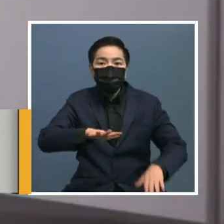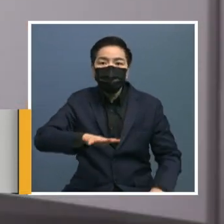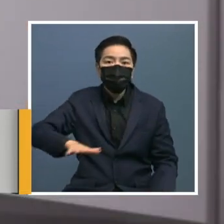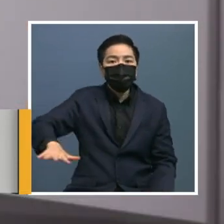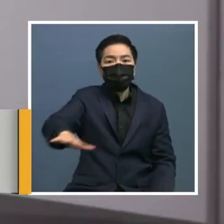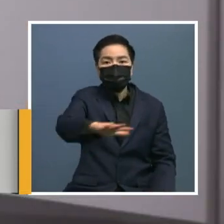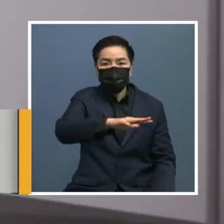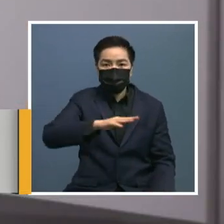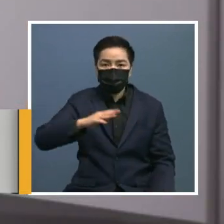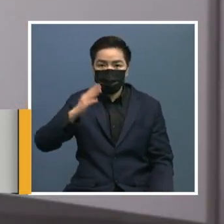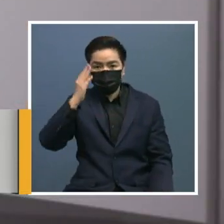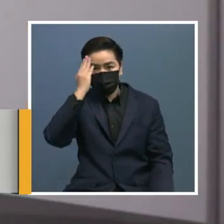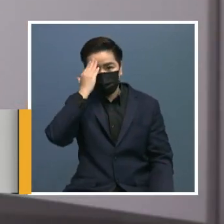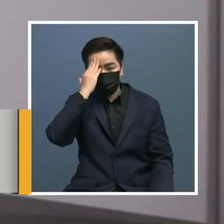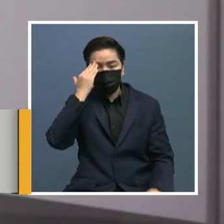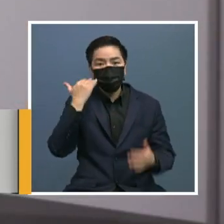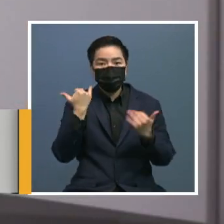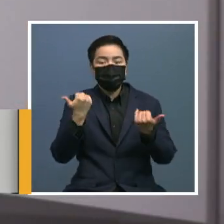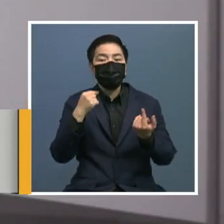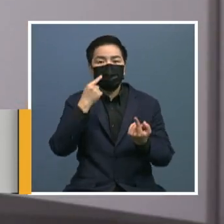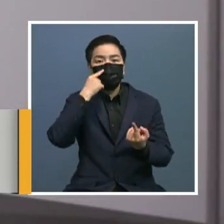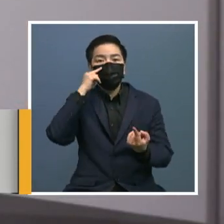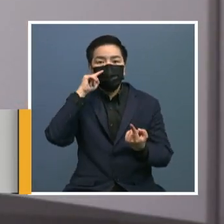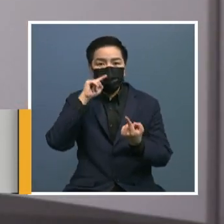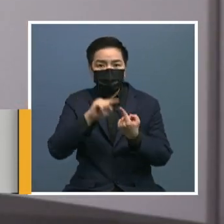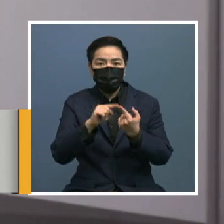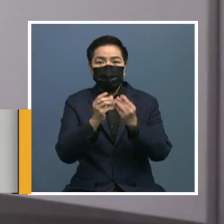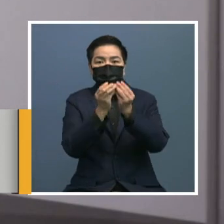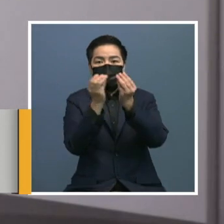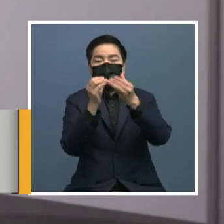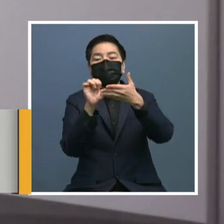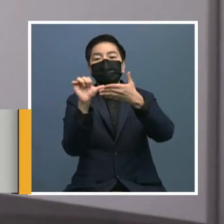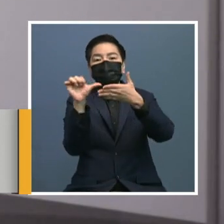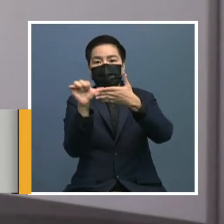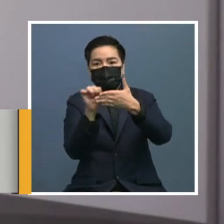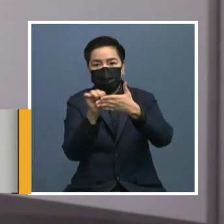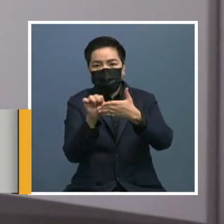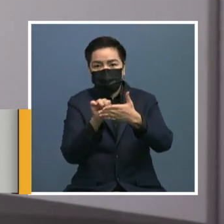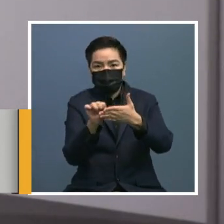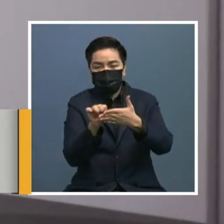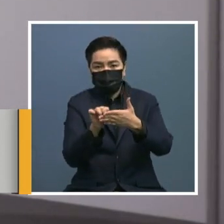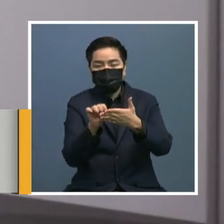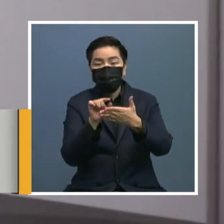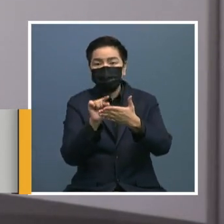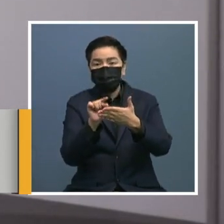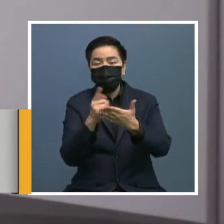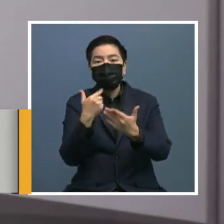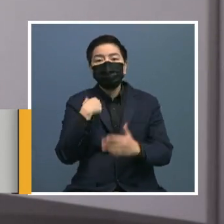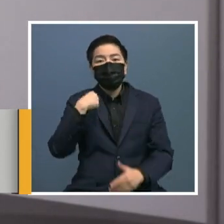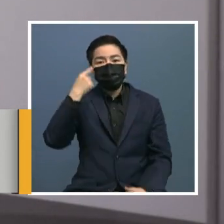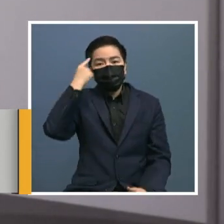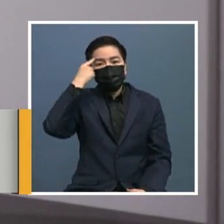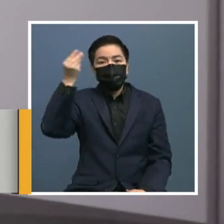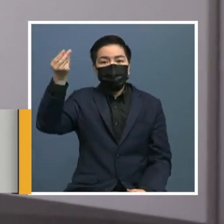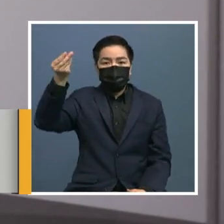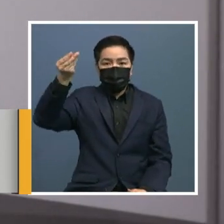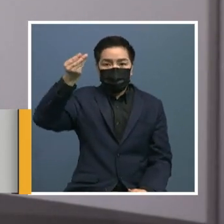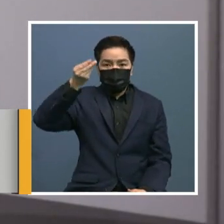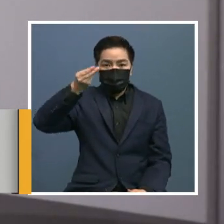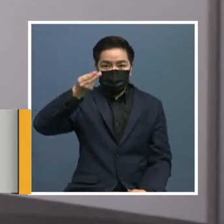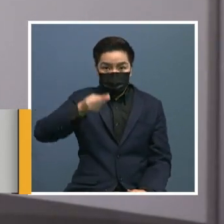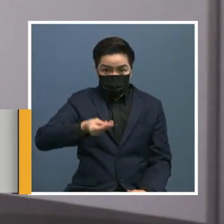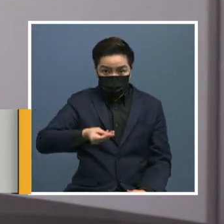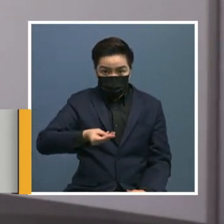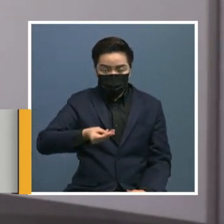ให้ประกาศว่าโดยที่เป็นการสมควรแก้ไขเพิ่มเติมรัฐธรรมนูญแห่งรู้จักไทยจึงทรงพระกรุณาโปรด